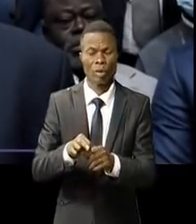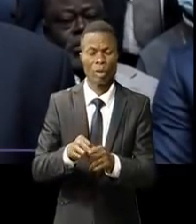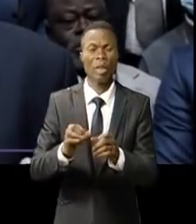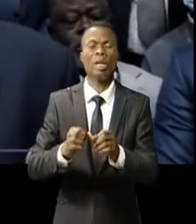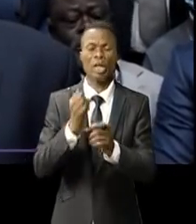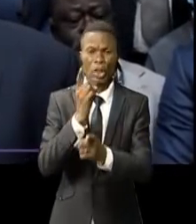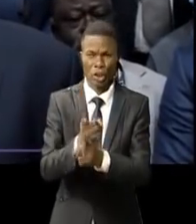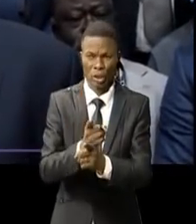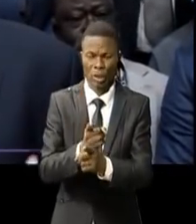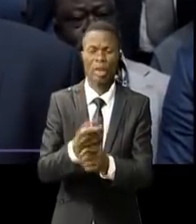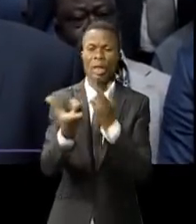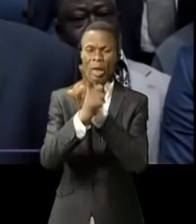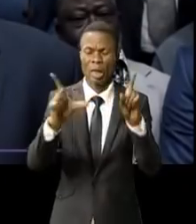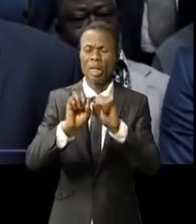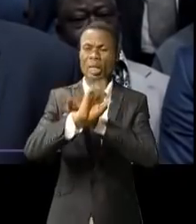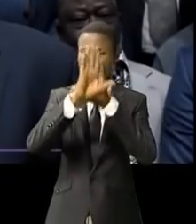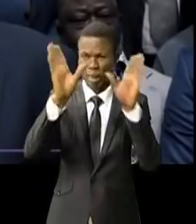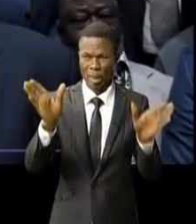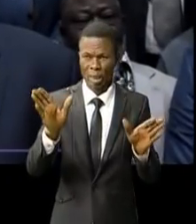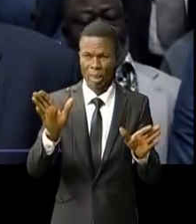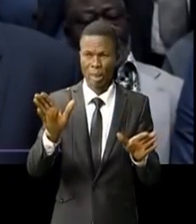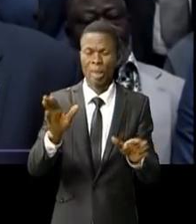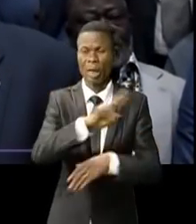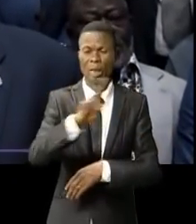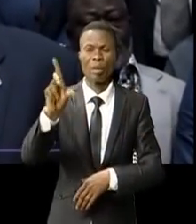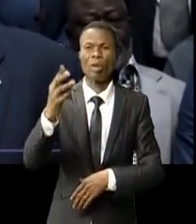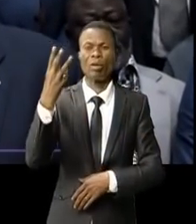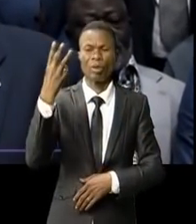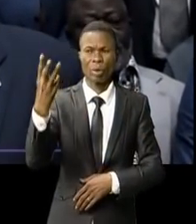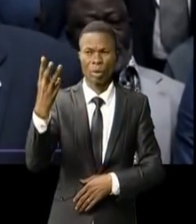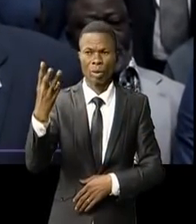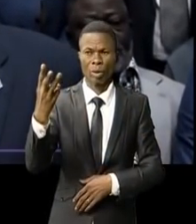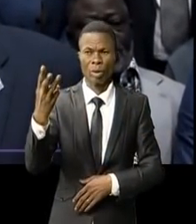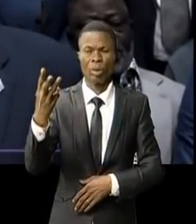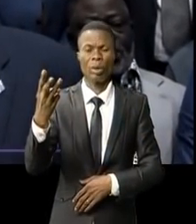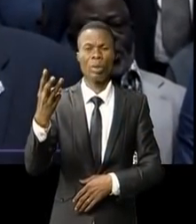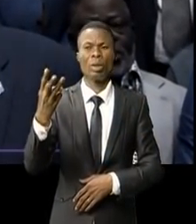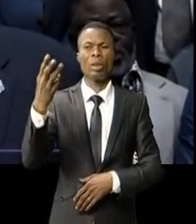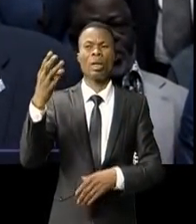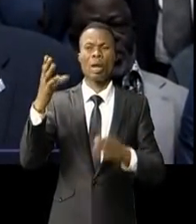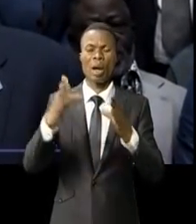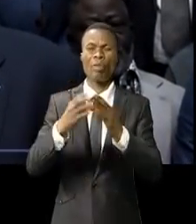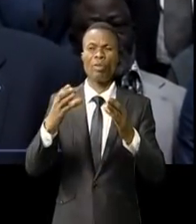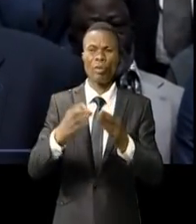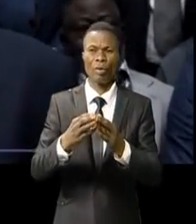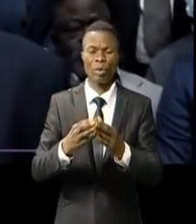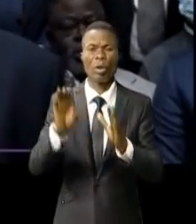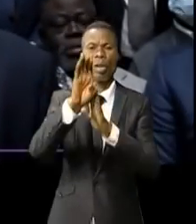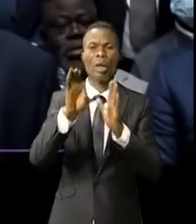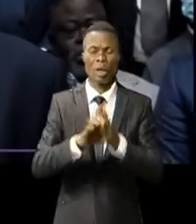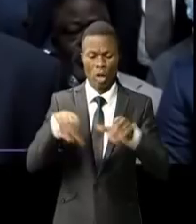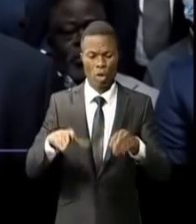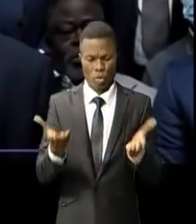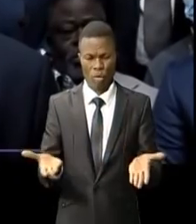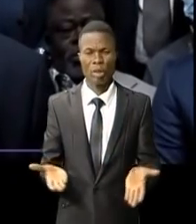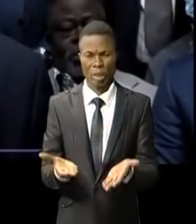crédible, libre et transparente en 2023, d'accord avec la constitution